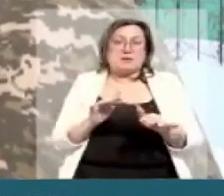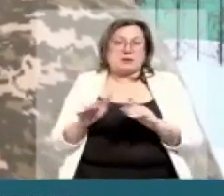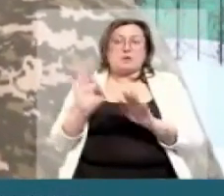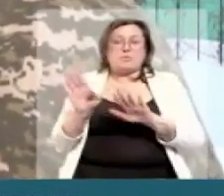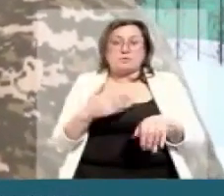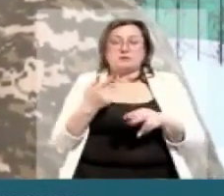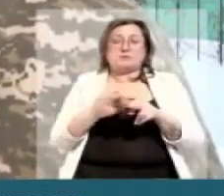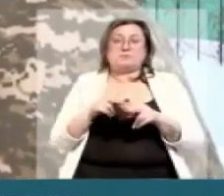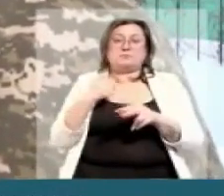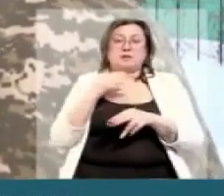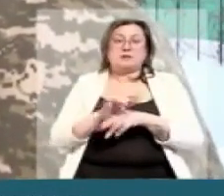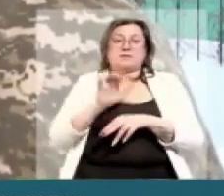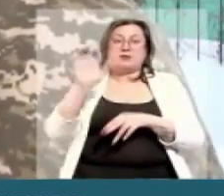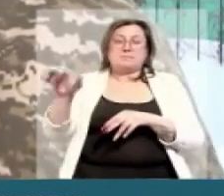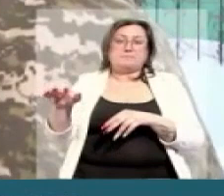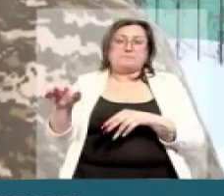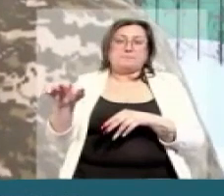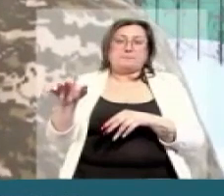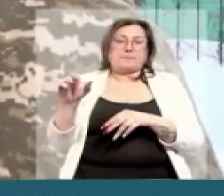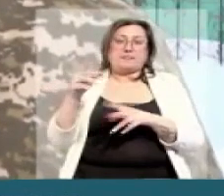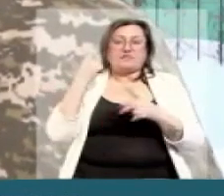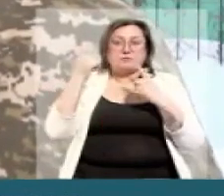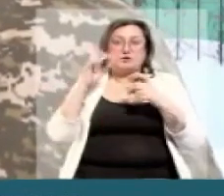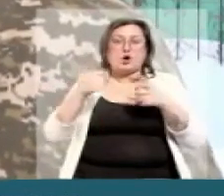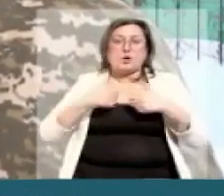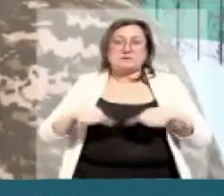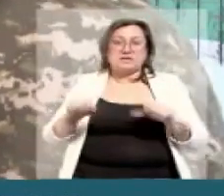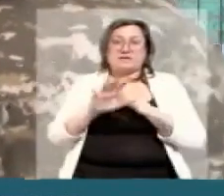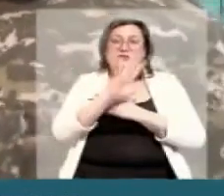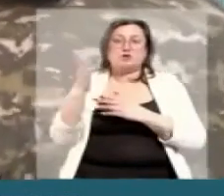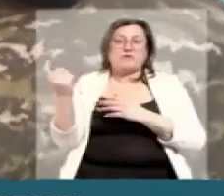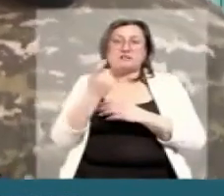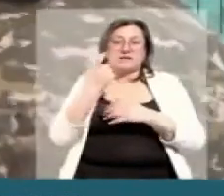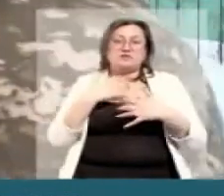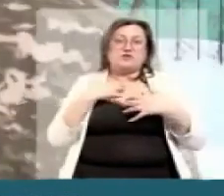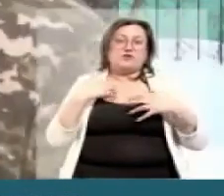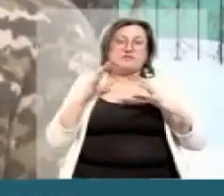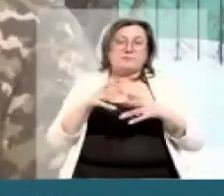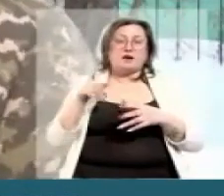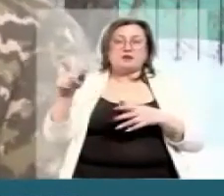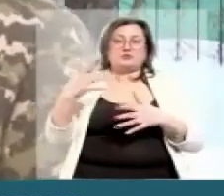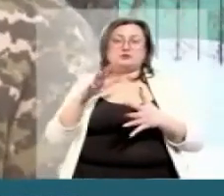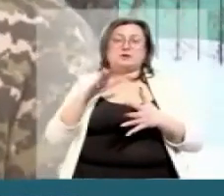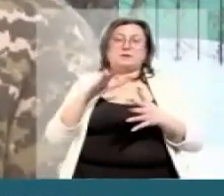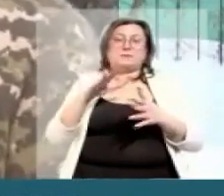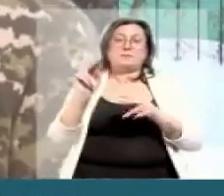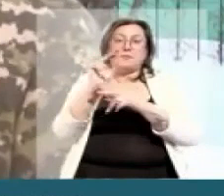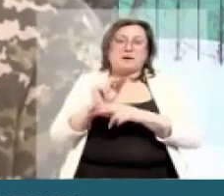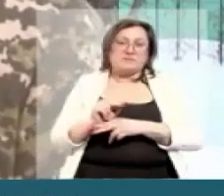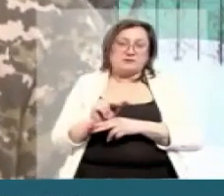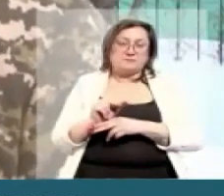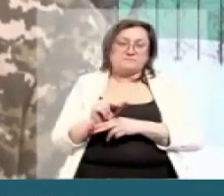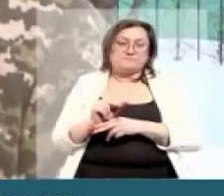чего мы направляем данную информацию в Комитет лесного ства животного мира уже соответствующей